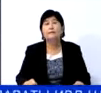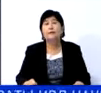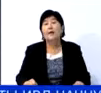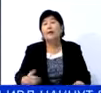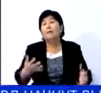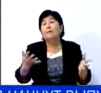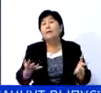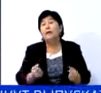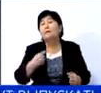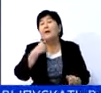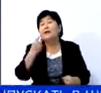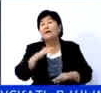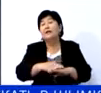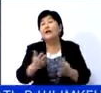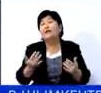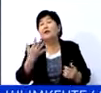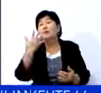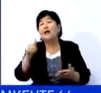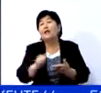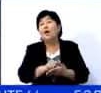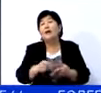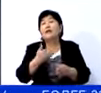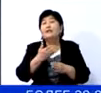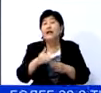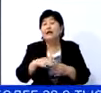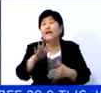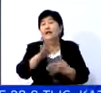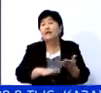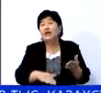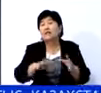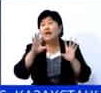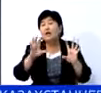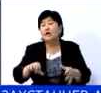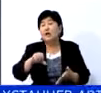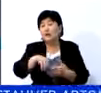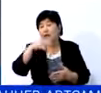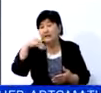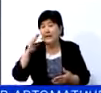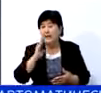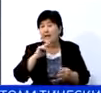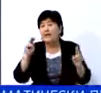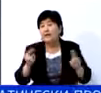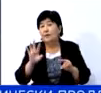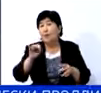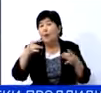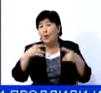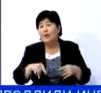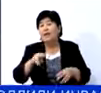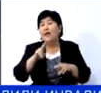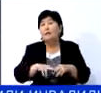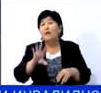При приеме в первый класс требуется 5 документов, в частности, заявление законного представителя ребенка, свидетельство о рождении,